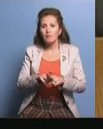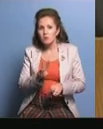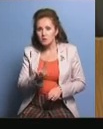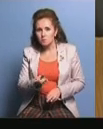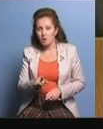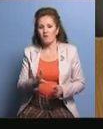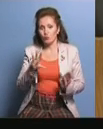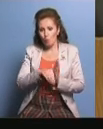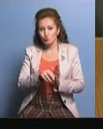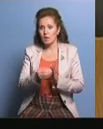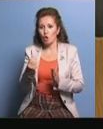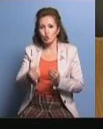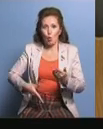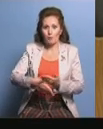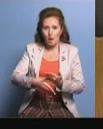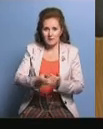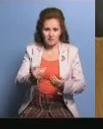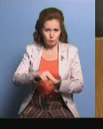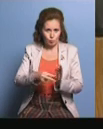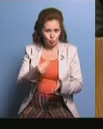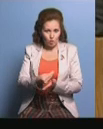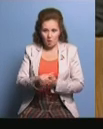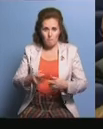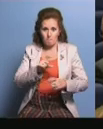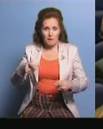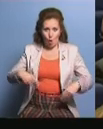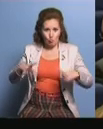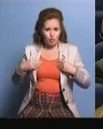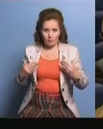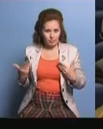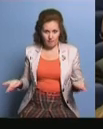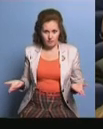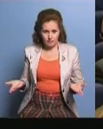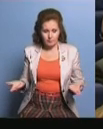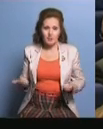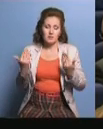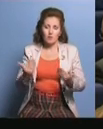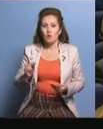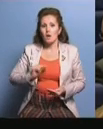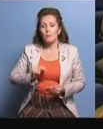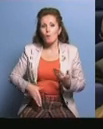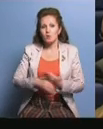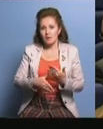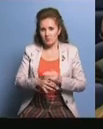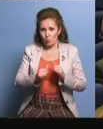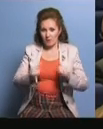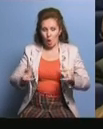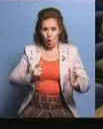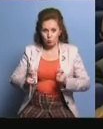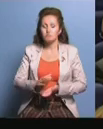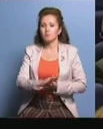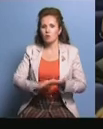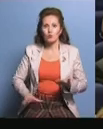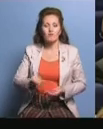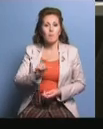из бюджета, будут выделяться. Нет предложений. И сегодня нет. Впрочем, работа по содействию развития конкуренции продолжается. Все предложения